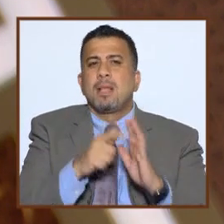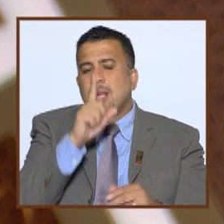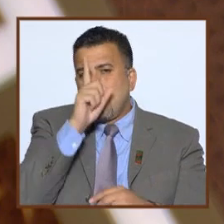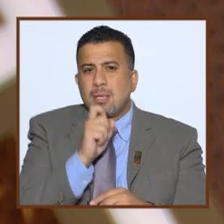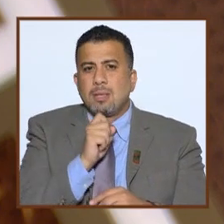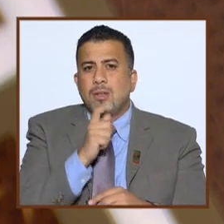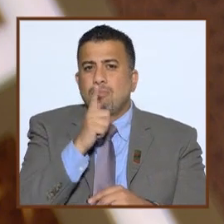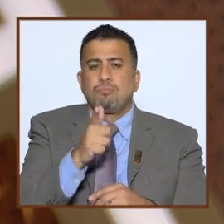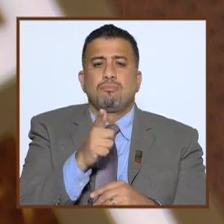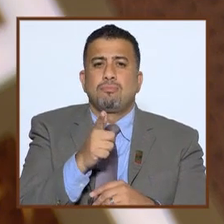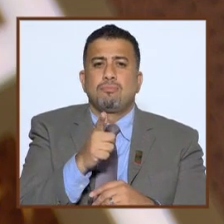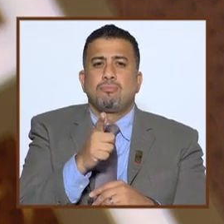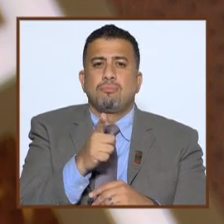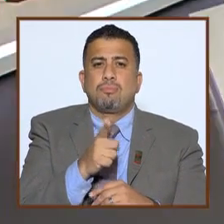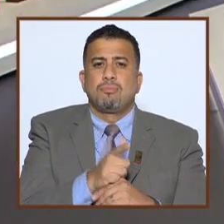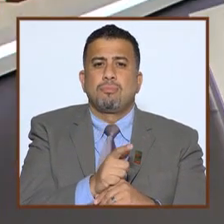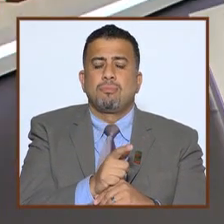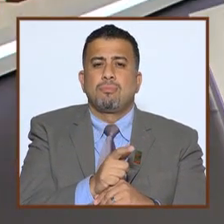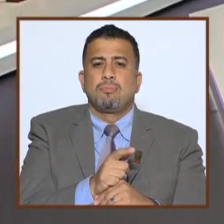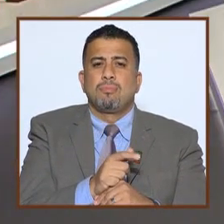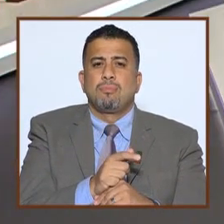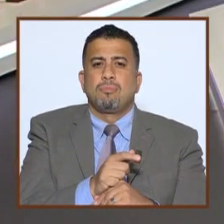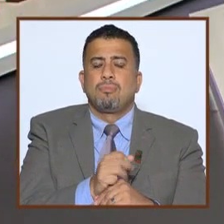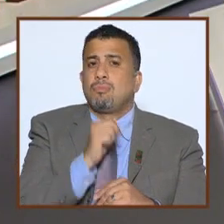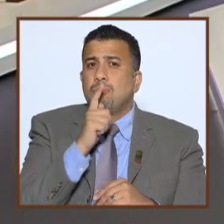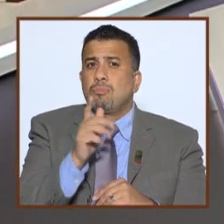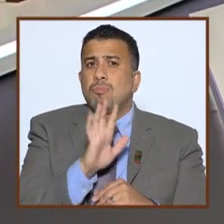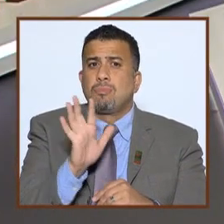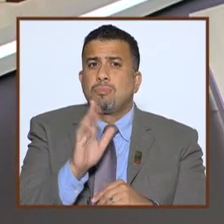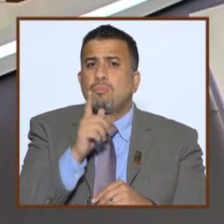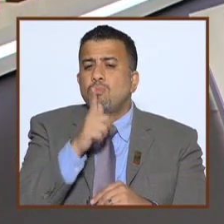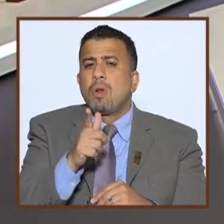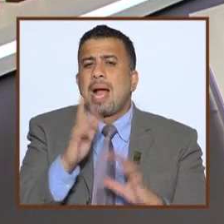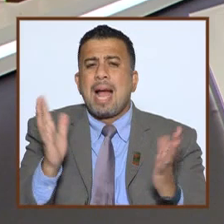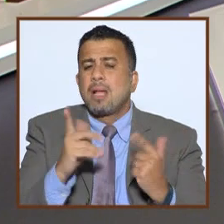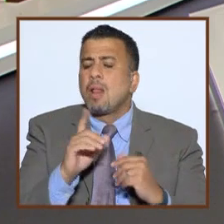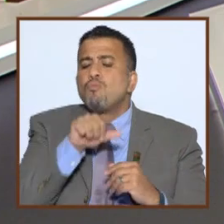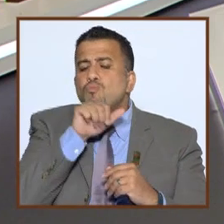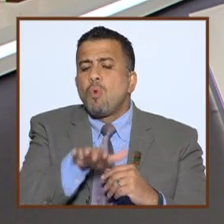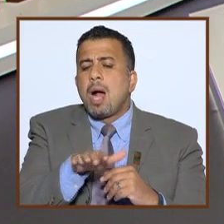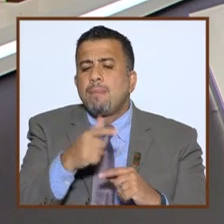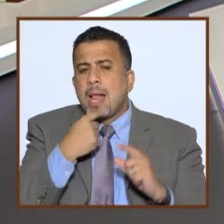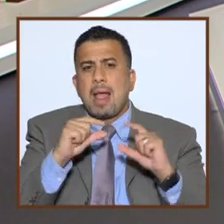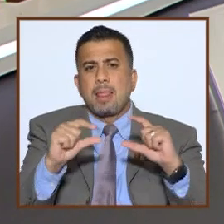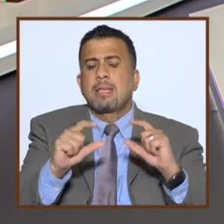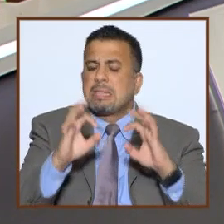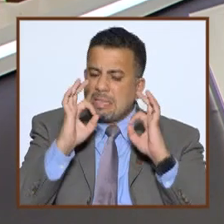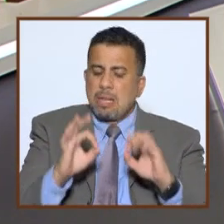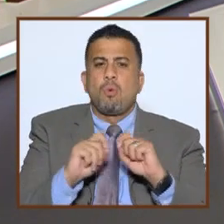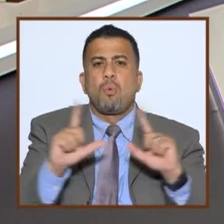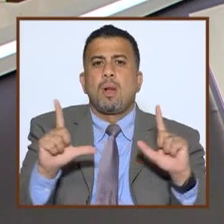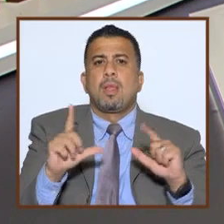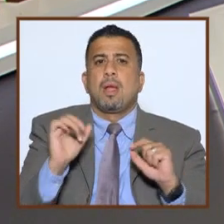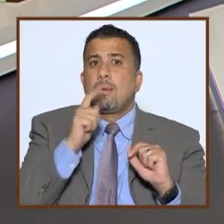الحين سمعتك تقول ان ما ناخذ في اي شيء غير ما ذكر عن رسول الله صلى الله عليه وسلم وهذا كلام صحيح هو